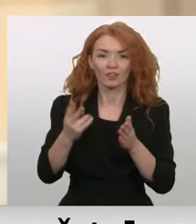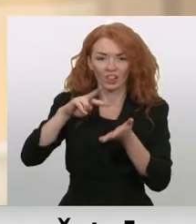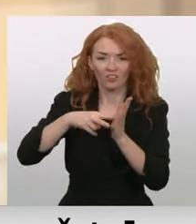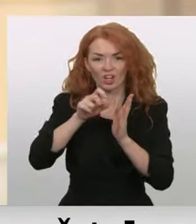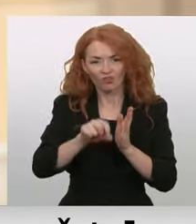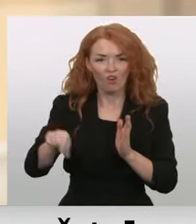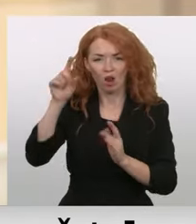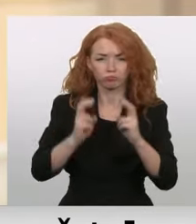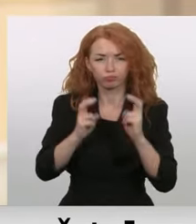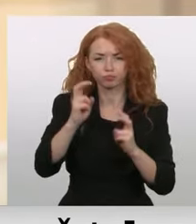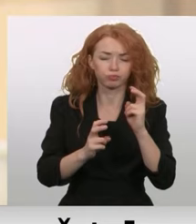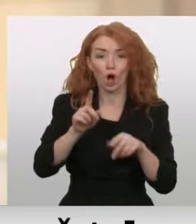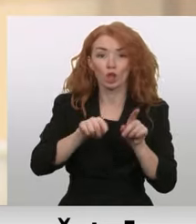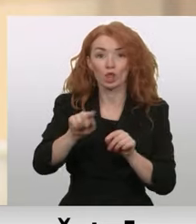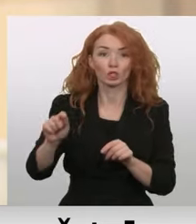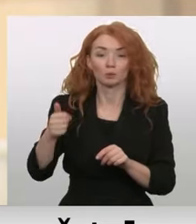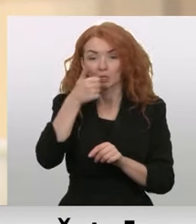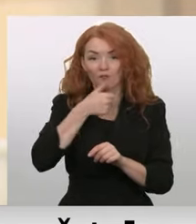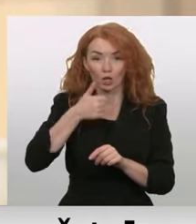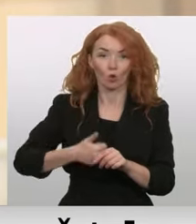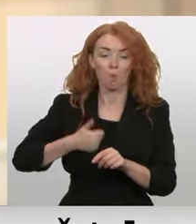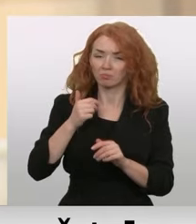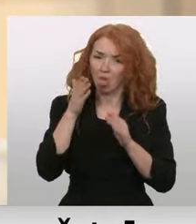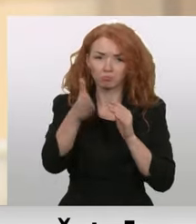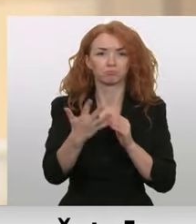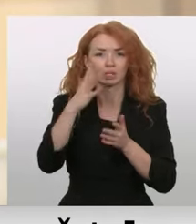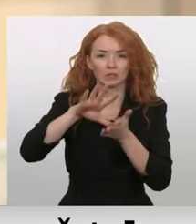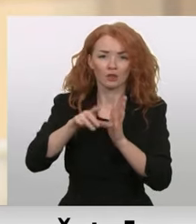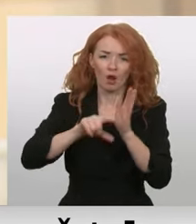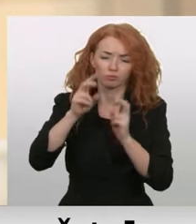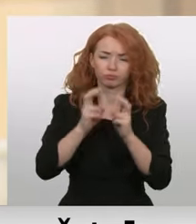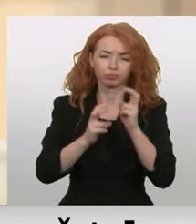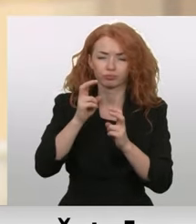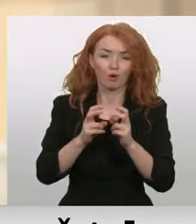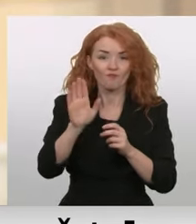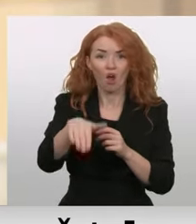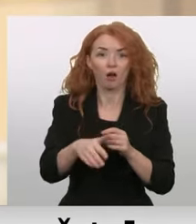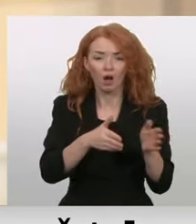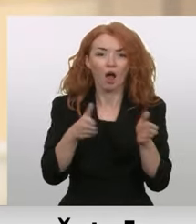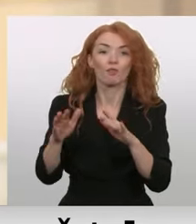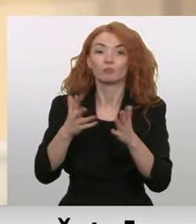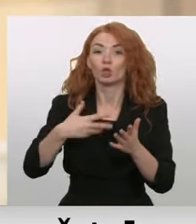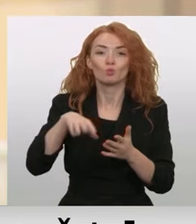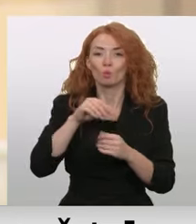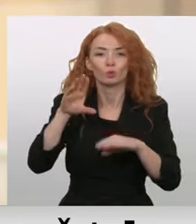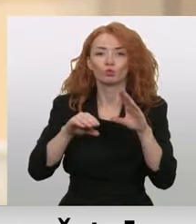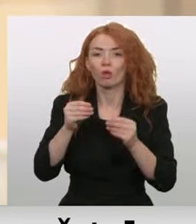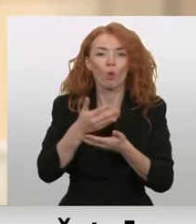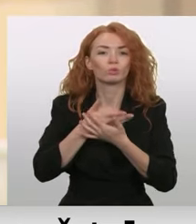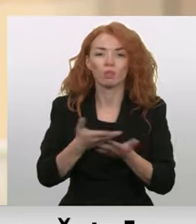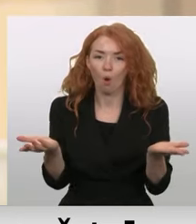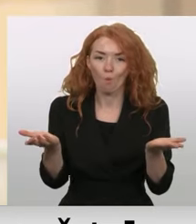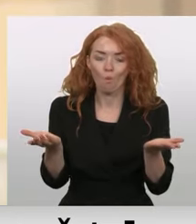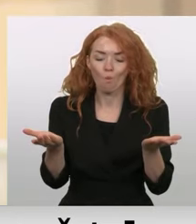ražošanu. Dažas privātās kompānijas pat pieckāršot. Tās to var un ir tam gatavas, bet mums budžetā nav naudas, lai to